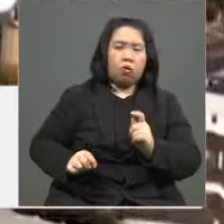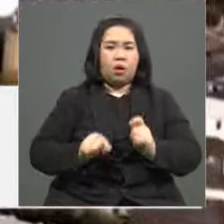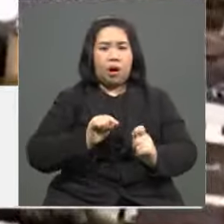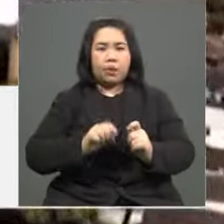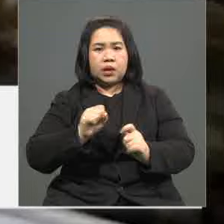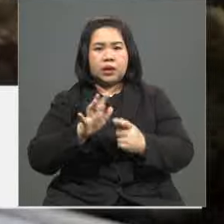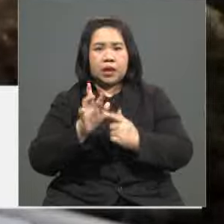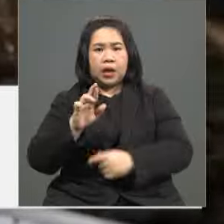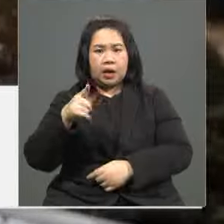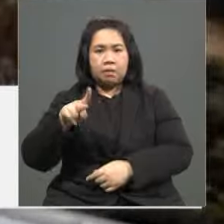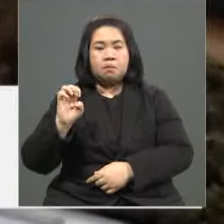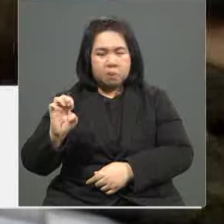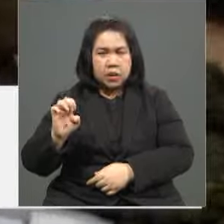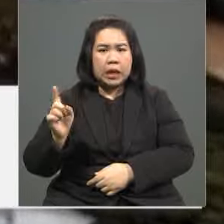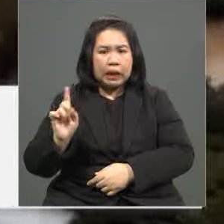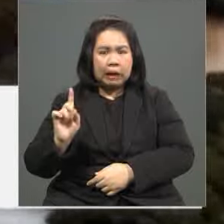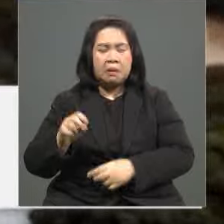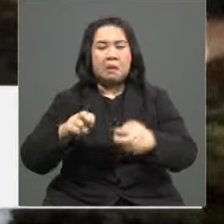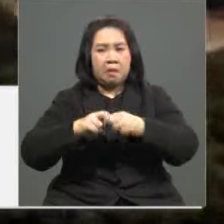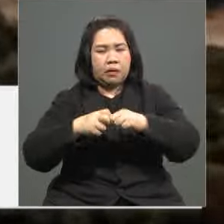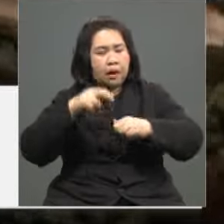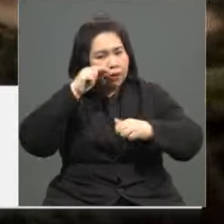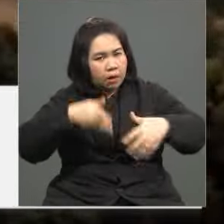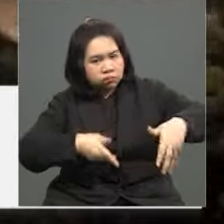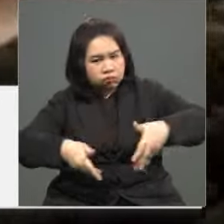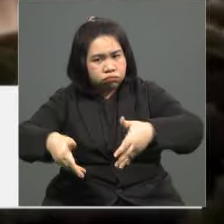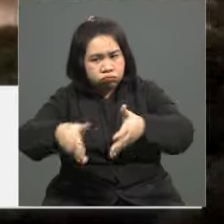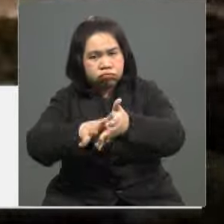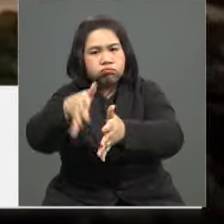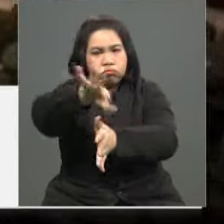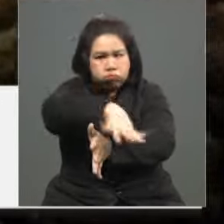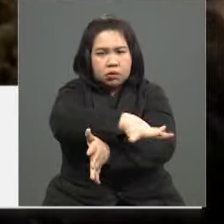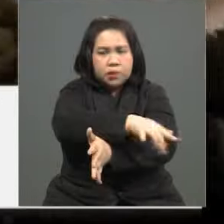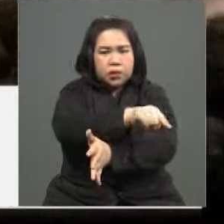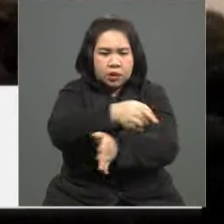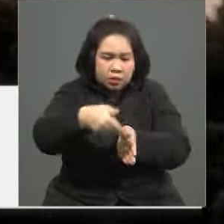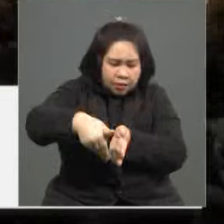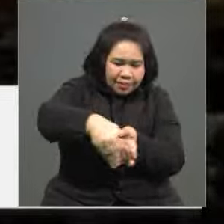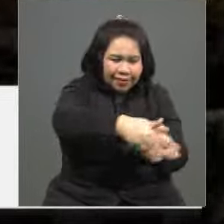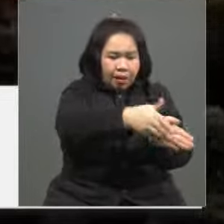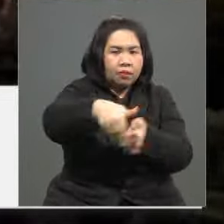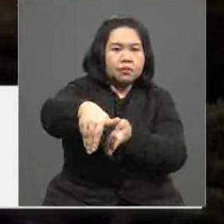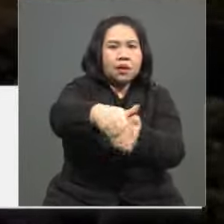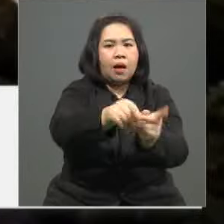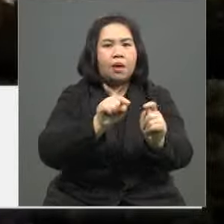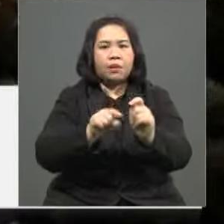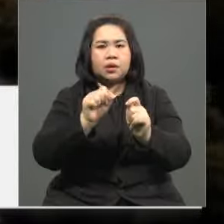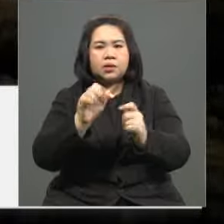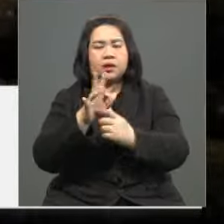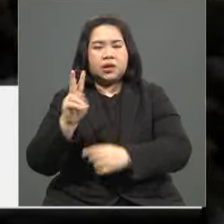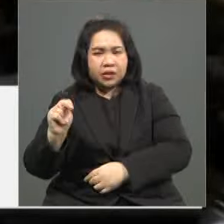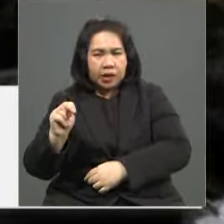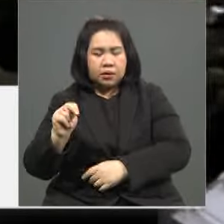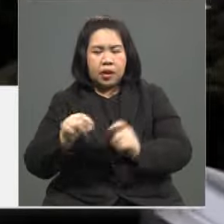ใต้ของเชียงใหม่ได้รับผลกระทบจากน้ำปิงที่เอ่อล้นตลิ่งโดยเฉพาะที่บริเวณลำน้ำสาขาที่ไหลผ่านอำเภอสันปาตองหางดง